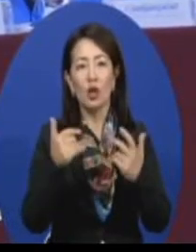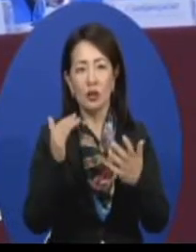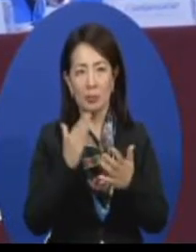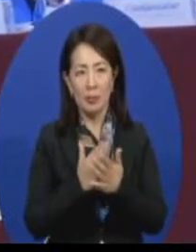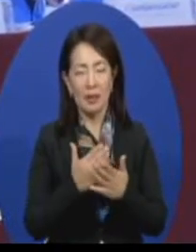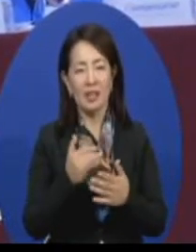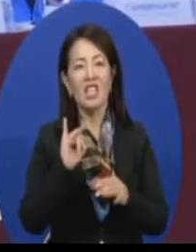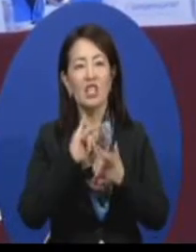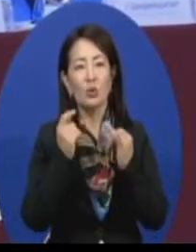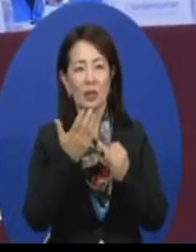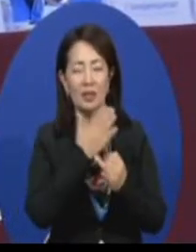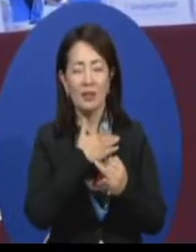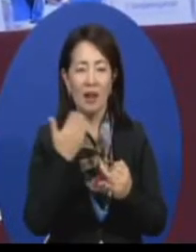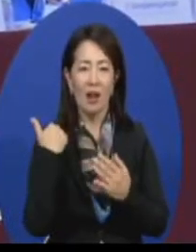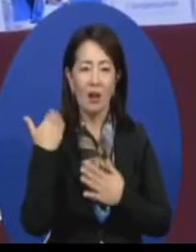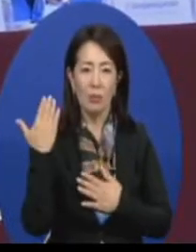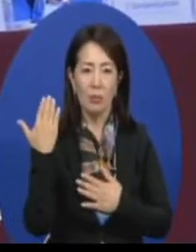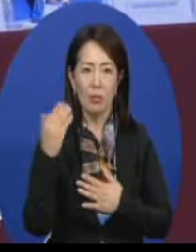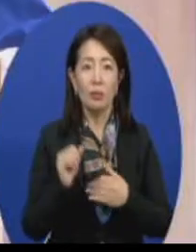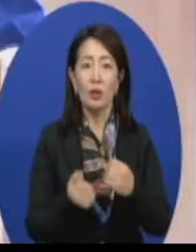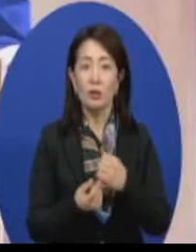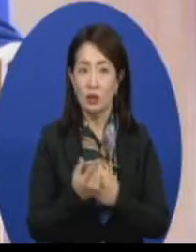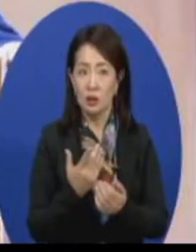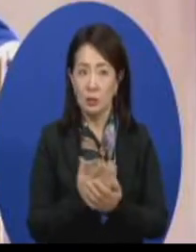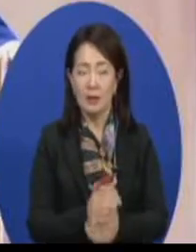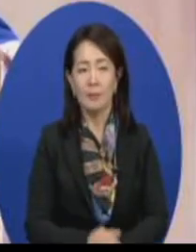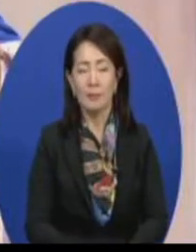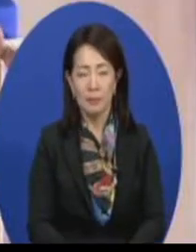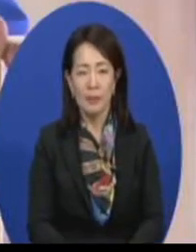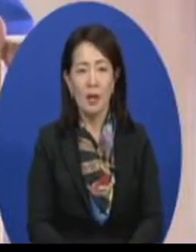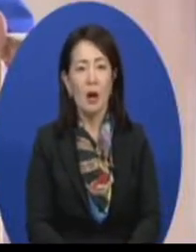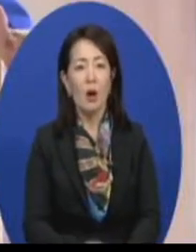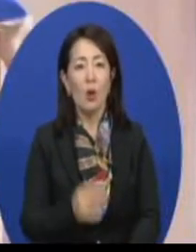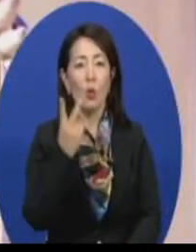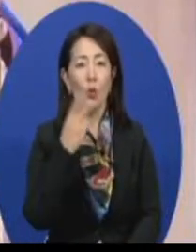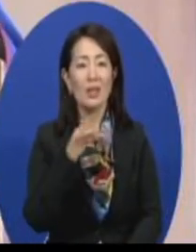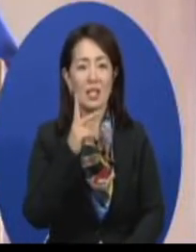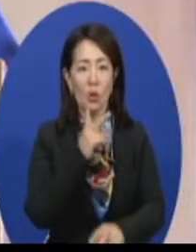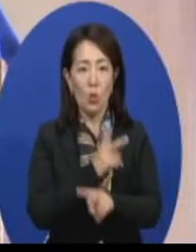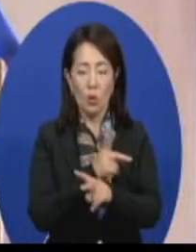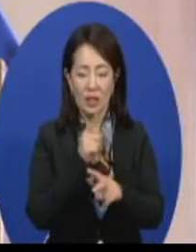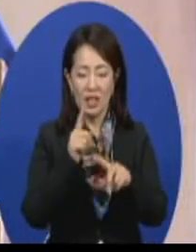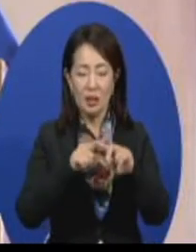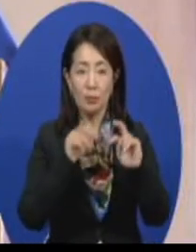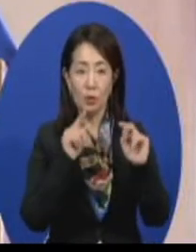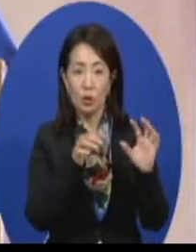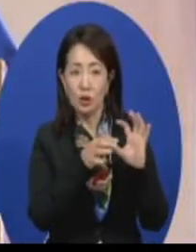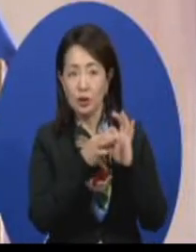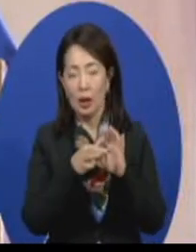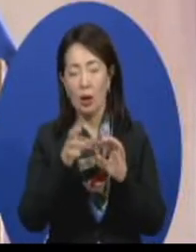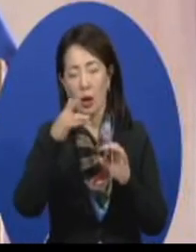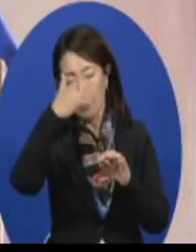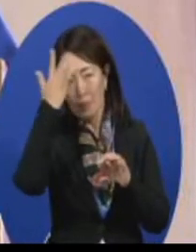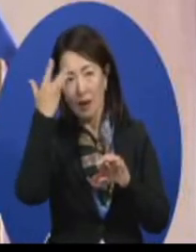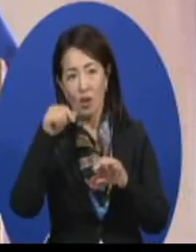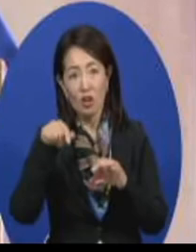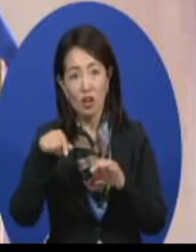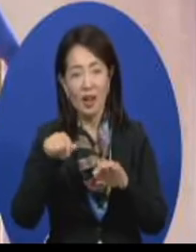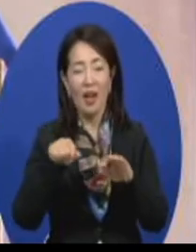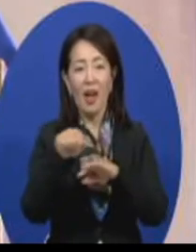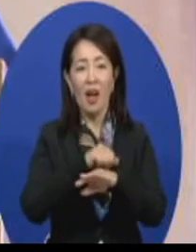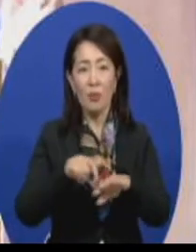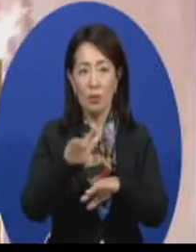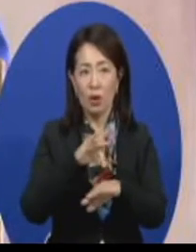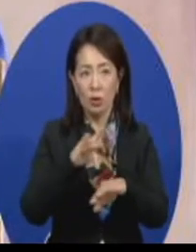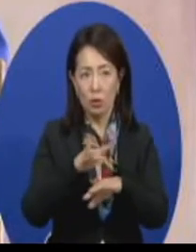аймгийн иргэдтэй уулзахдаа онцлсан юм а. Үндсэн хуулийн нэмэлт өөрчлөлтийн дагуу Баян Өлгийн аймгийн төв